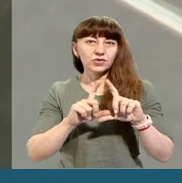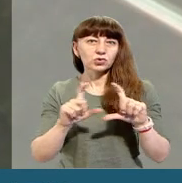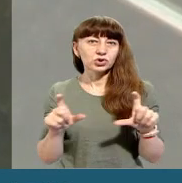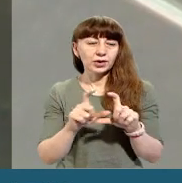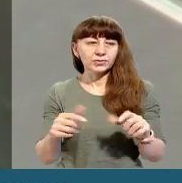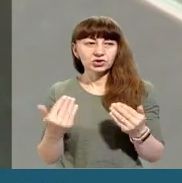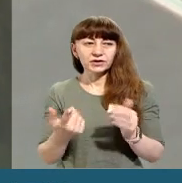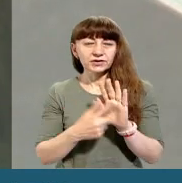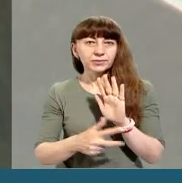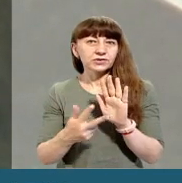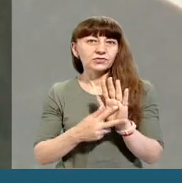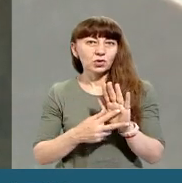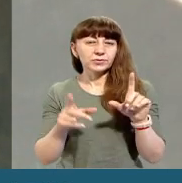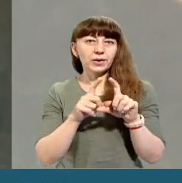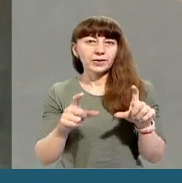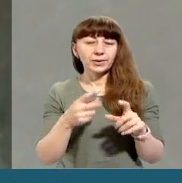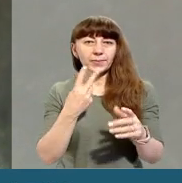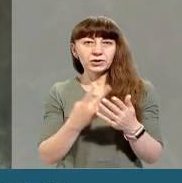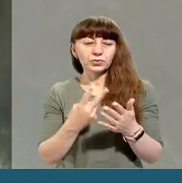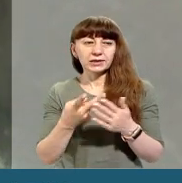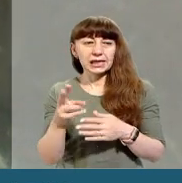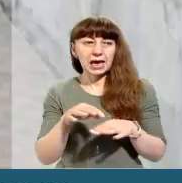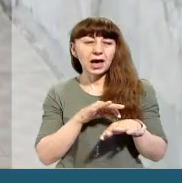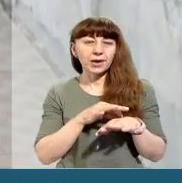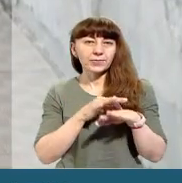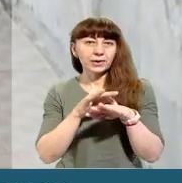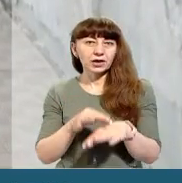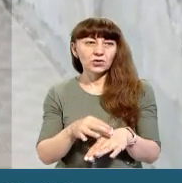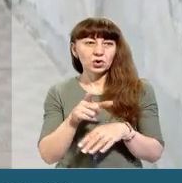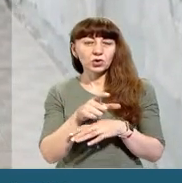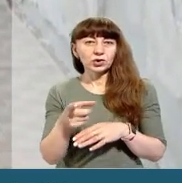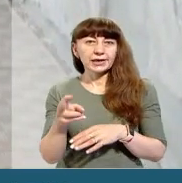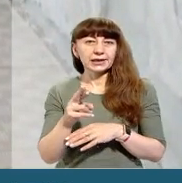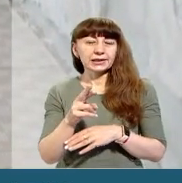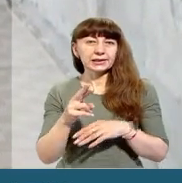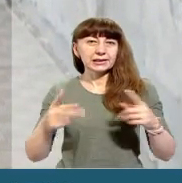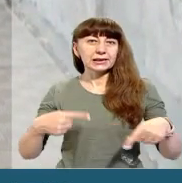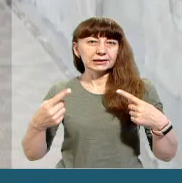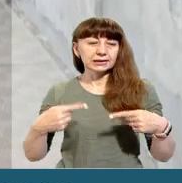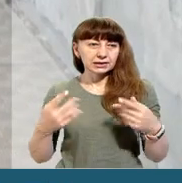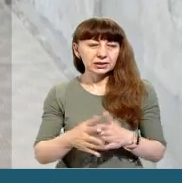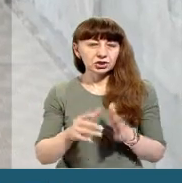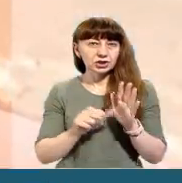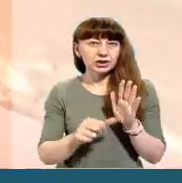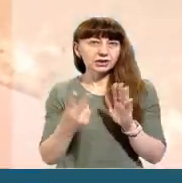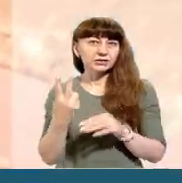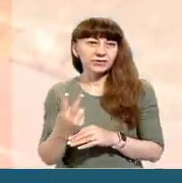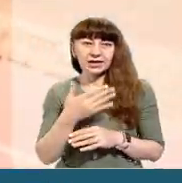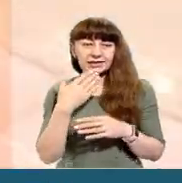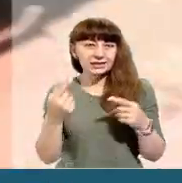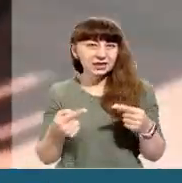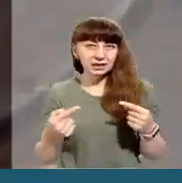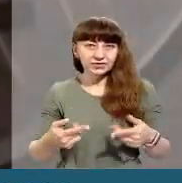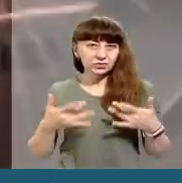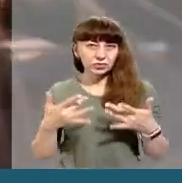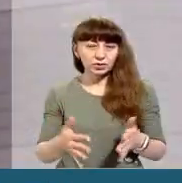шектеулі жандардың жүріп тұруына бейімделген. Ал 62 мекеме талаптарға сәйкес келмейді. Сол себепті де мүгедектерге қолайлы орта құру мәселесі